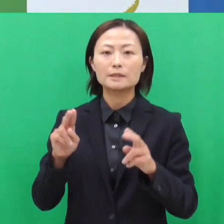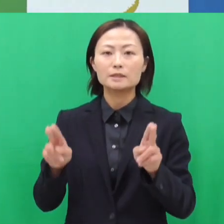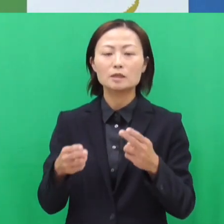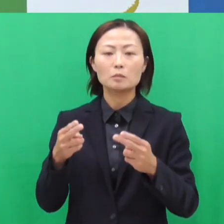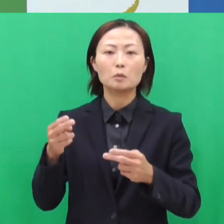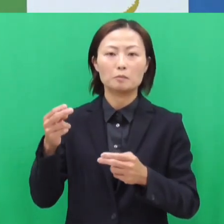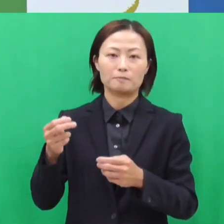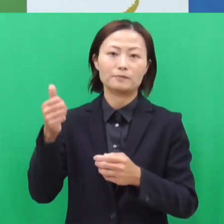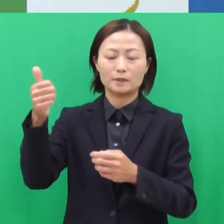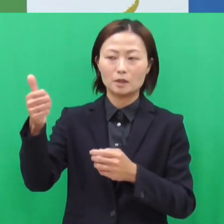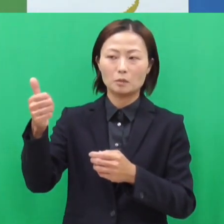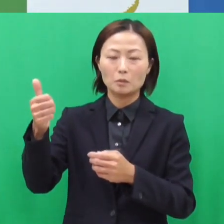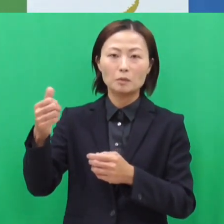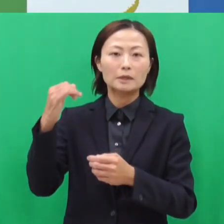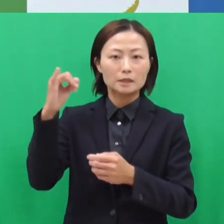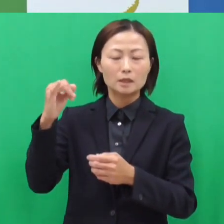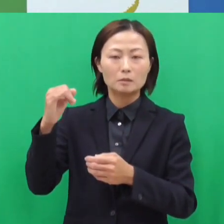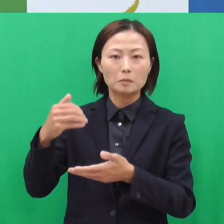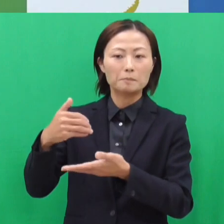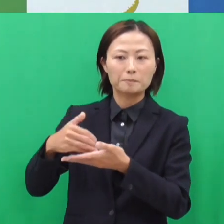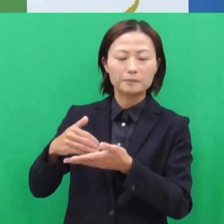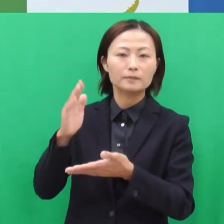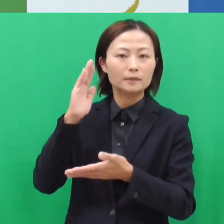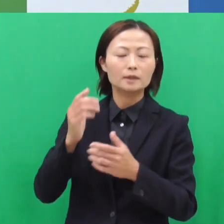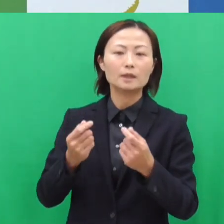ね適切に判断しています